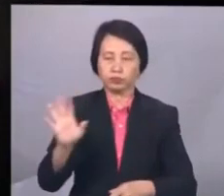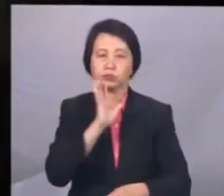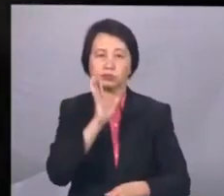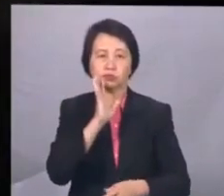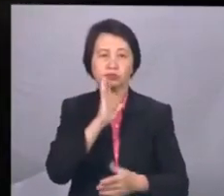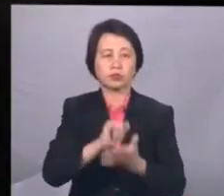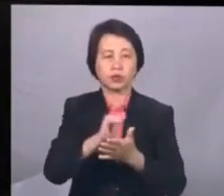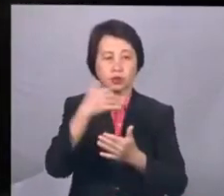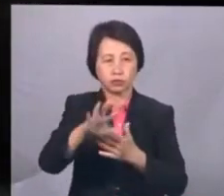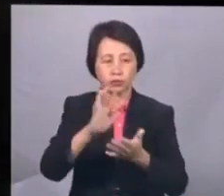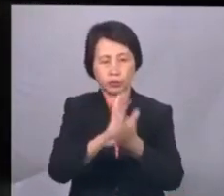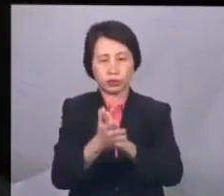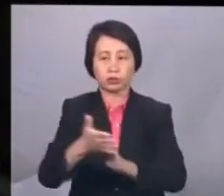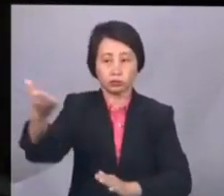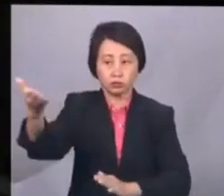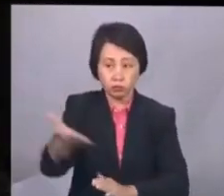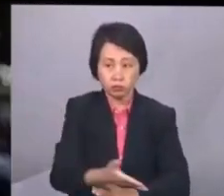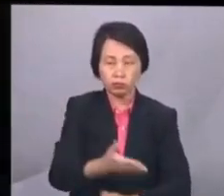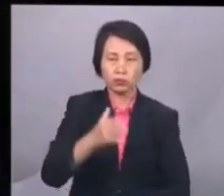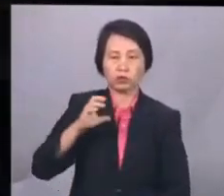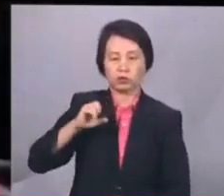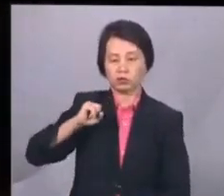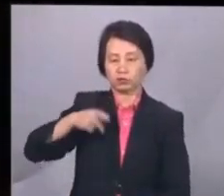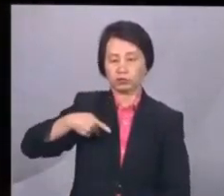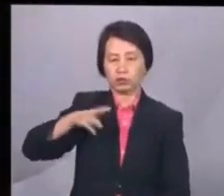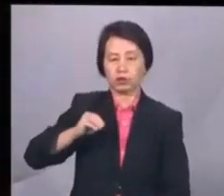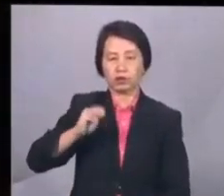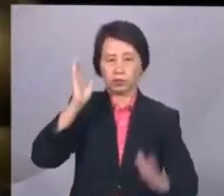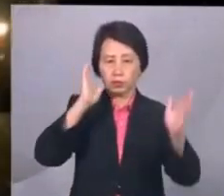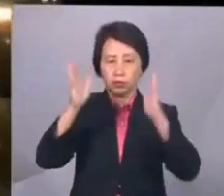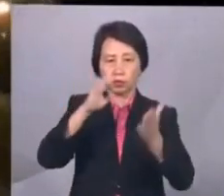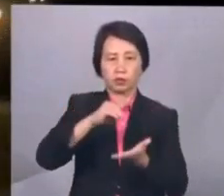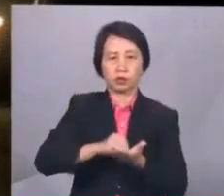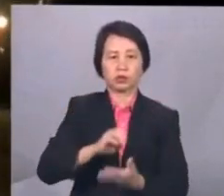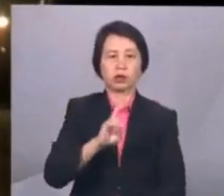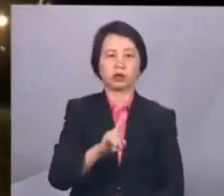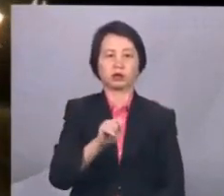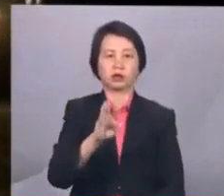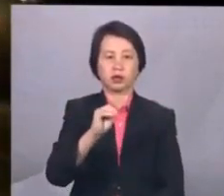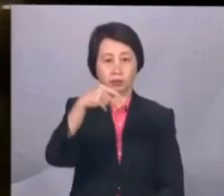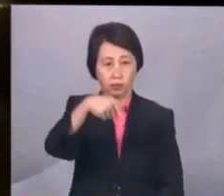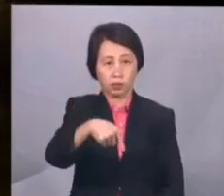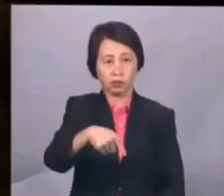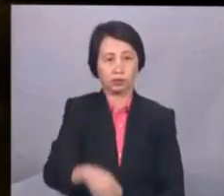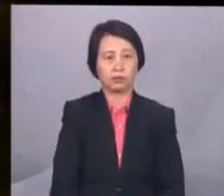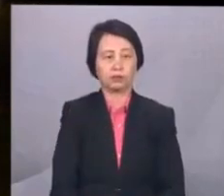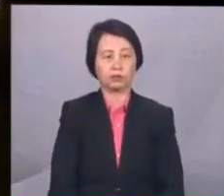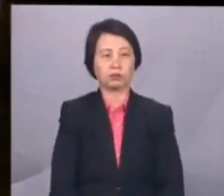menyatakan perkara itu selepas menjadi tetamu program Selamat pagi Malaysia di angkasa Puri